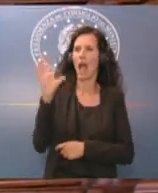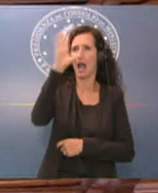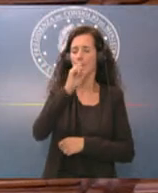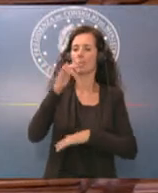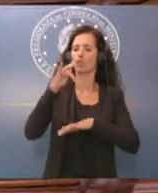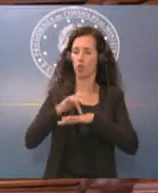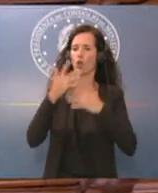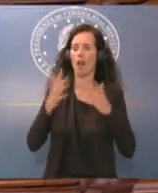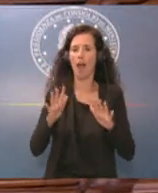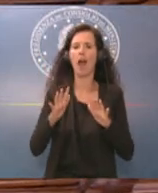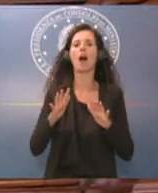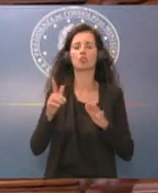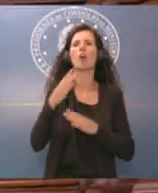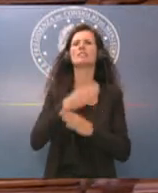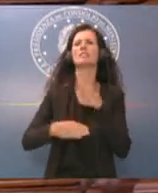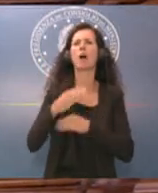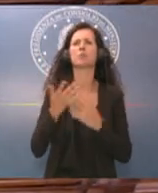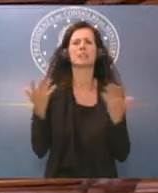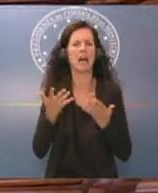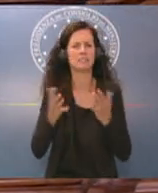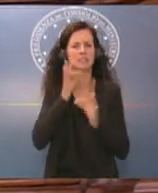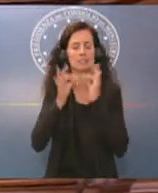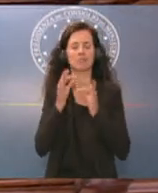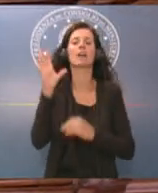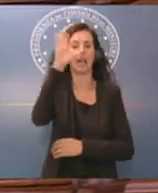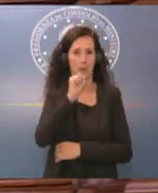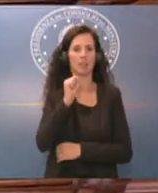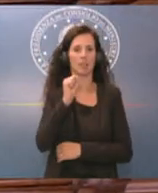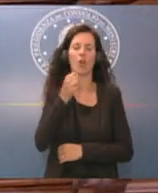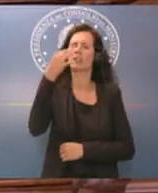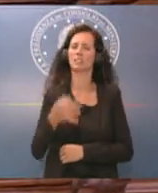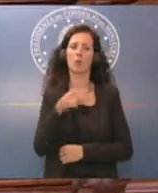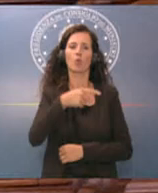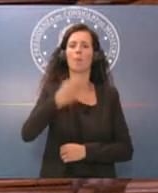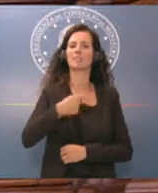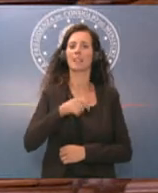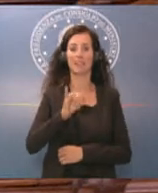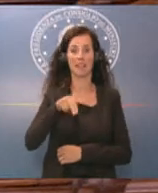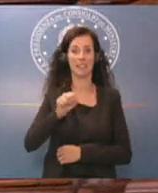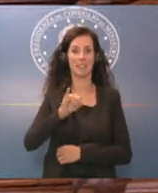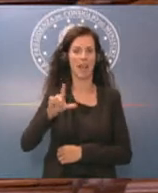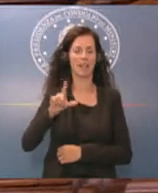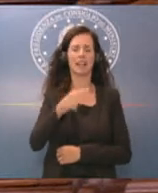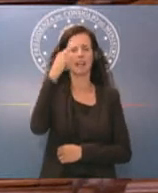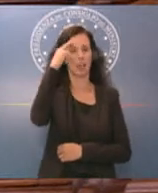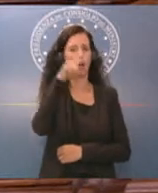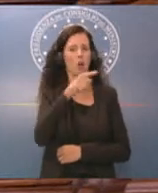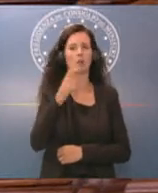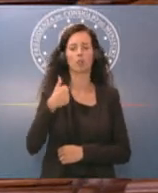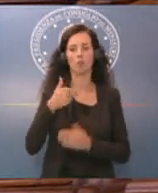era estremamente attivo e il presidente dell'INAIL lo ricorda, proprio nel mio precedente